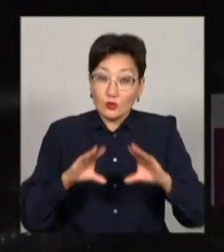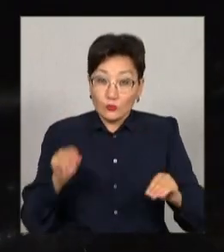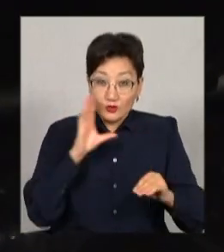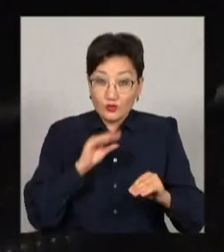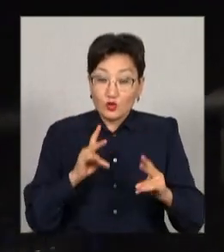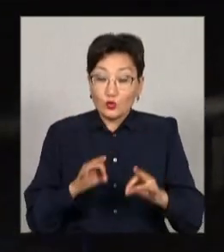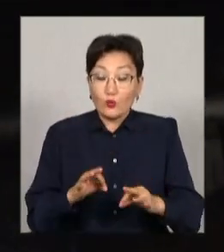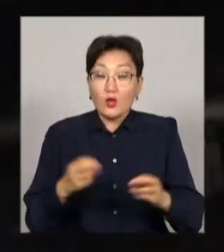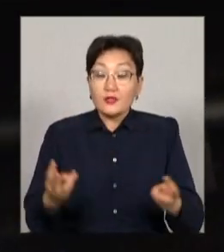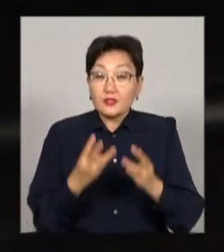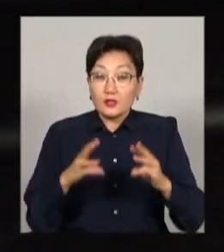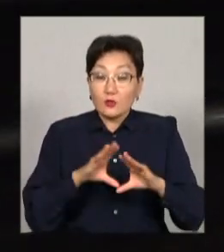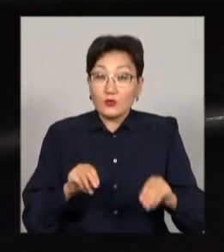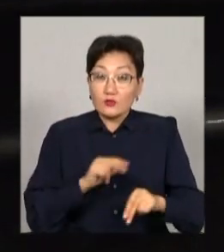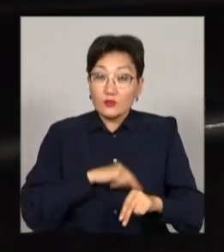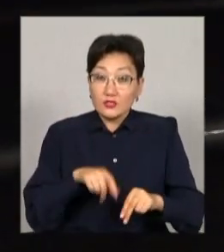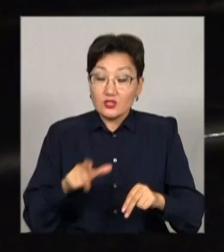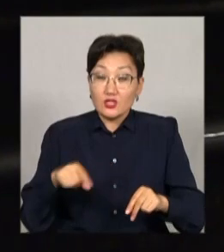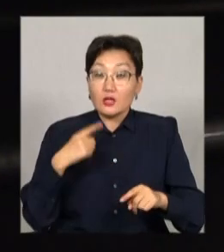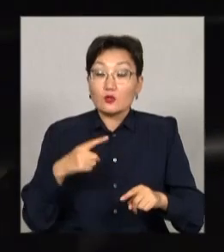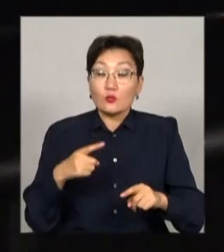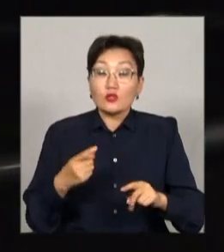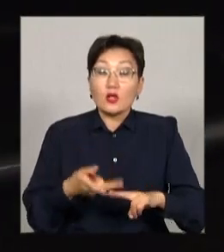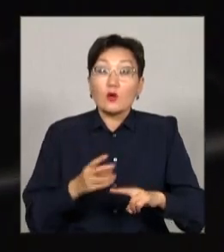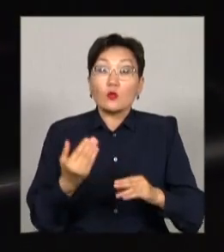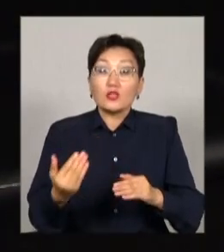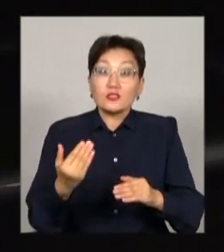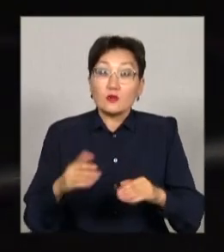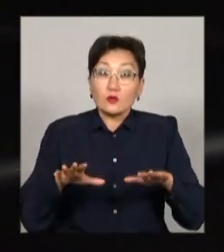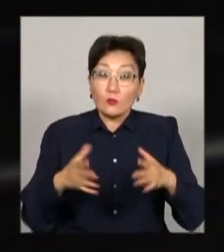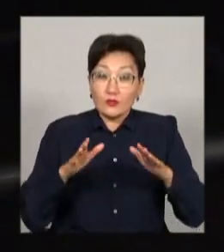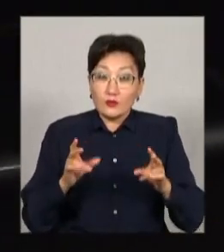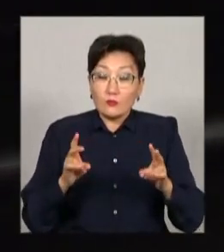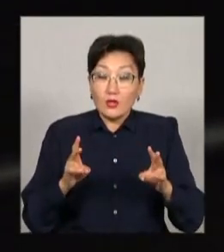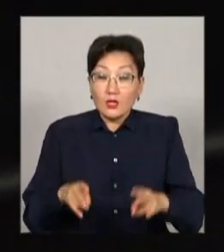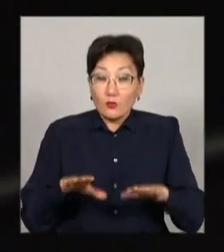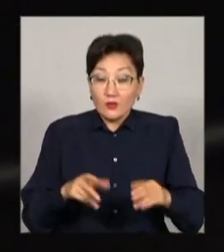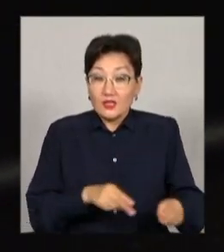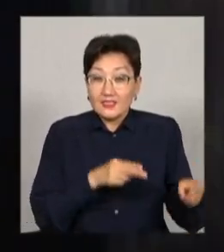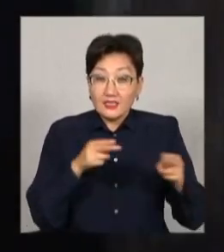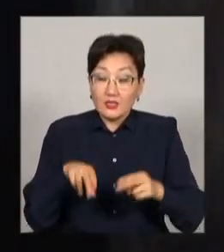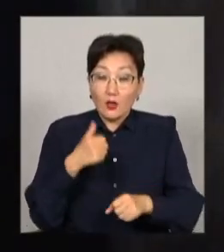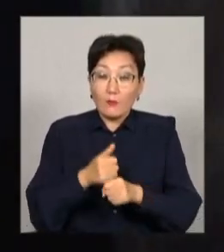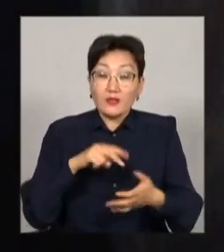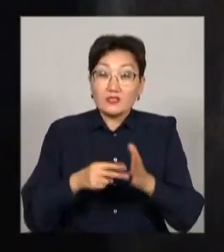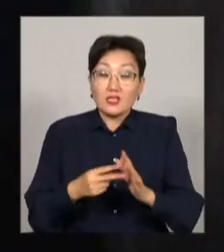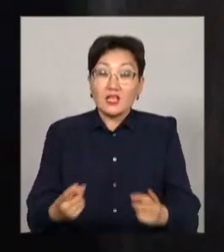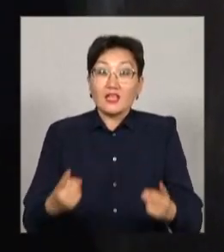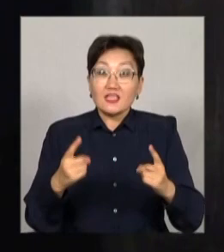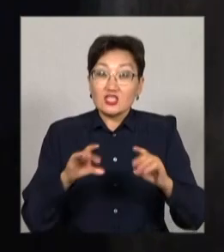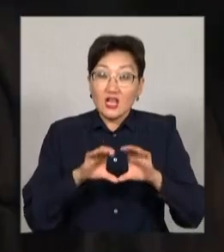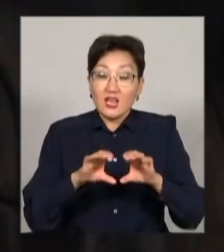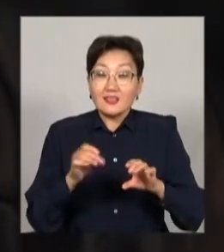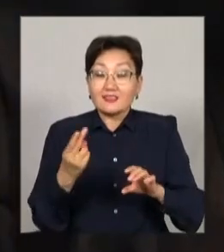үлгерді, бірақ өрт сөндіру қызметкерлерінің айтуы бойынша олардың оқиға орнына келгендегі басты мақсаты міне мына ірі